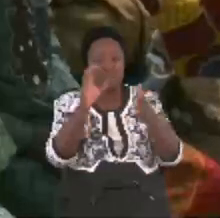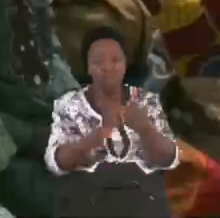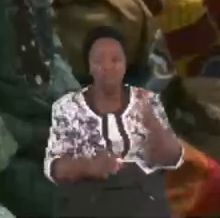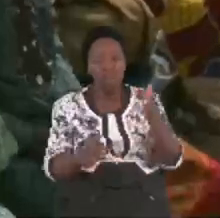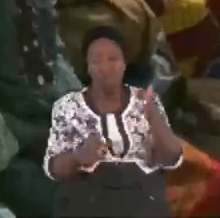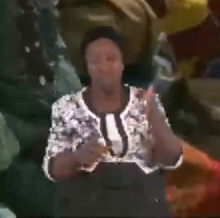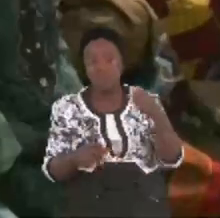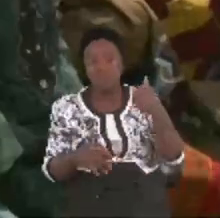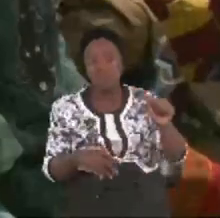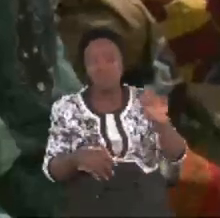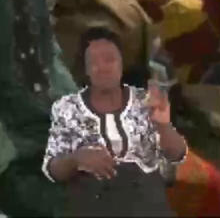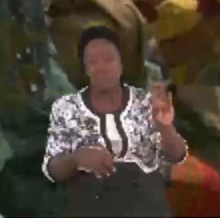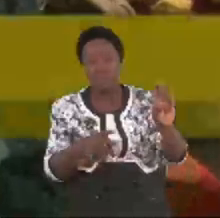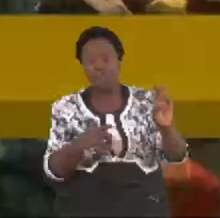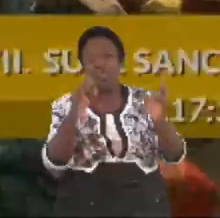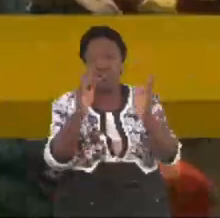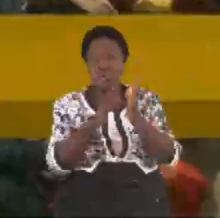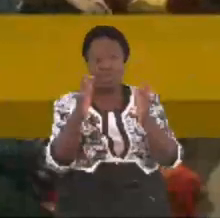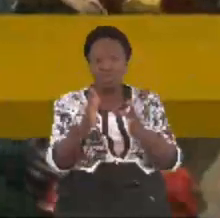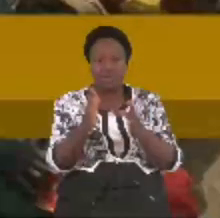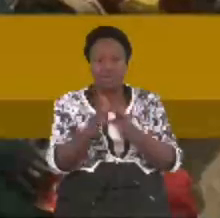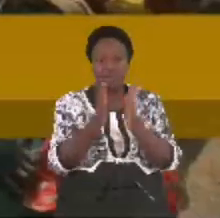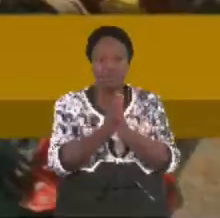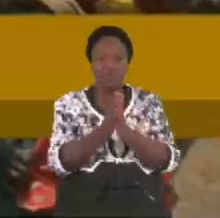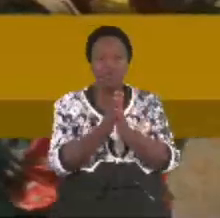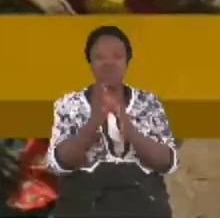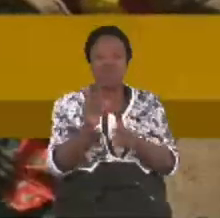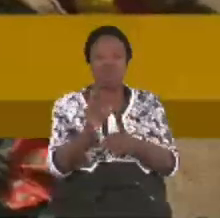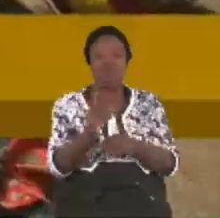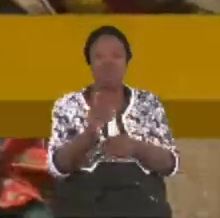Chapitre 17, Jésus a prié.